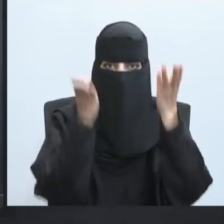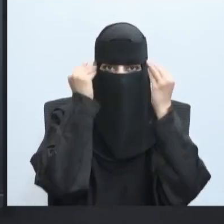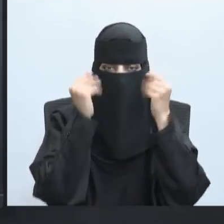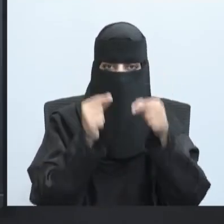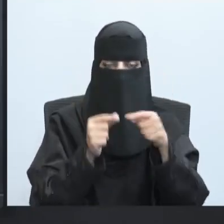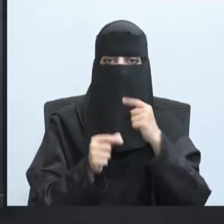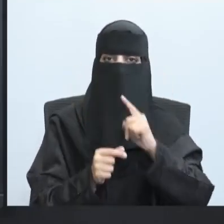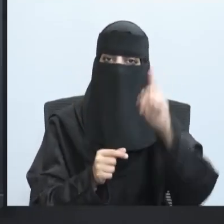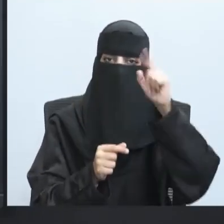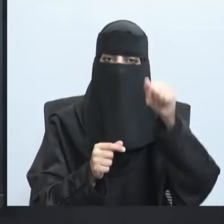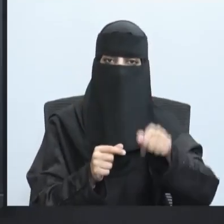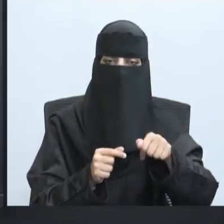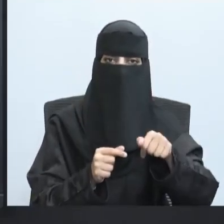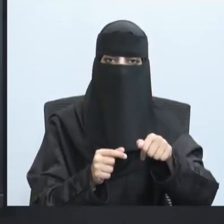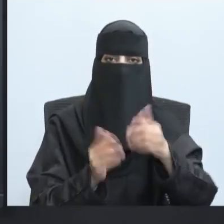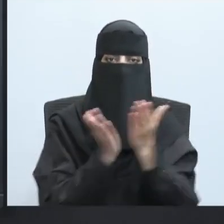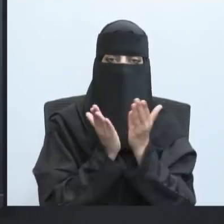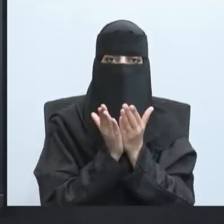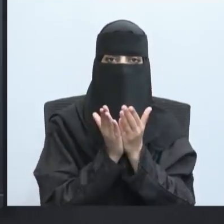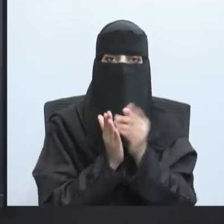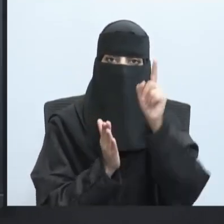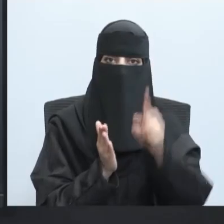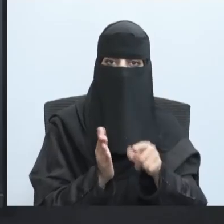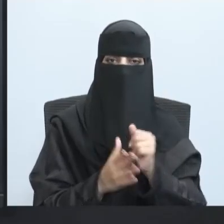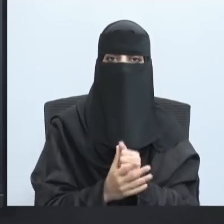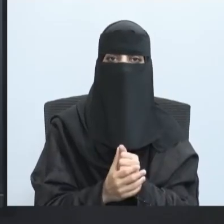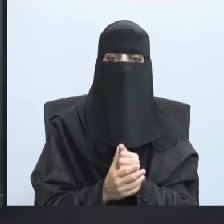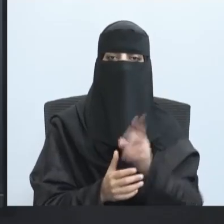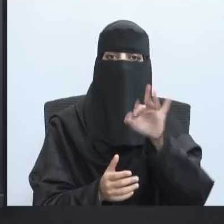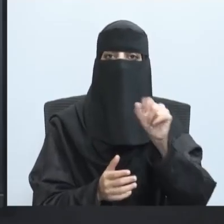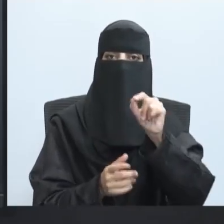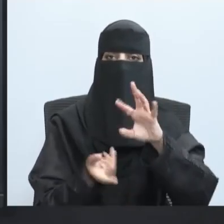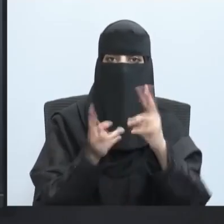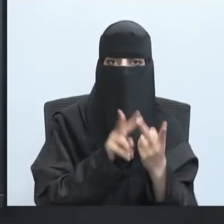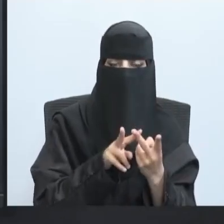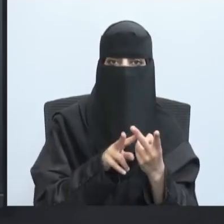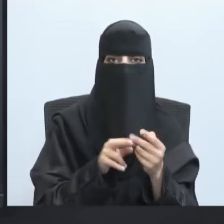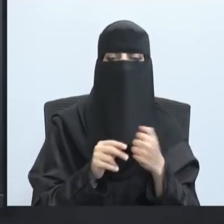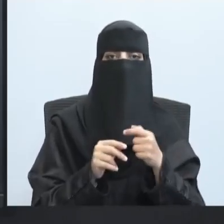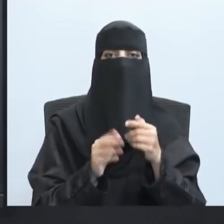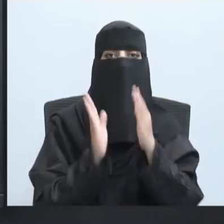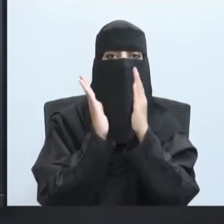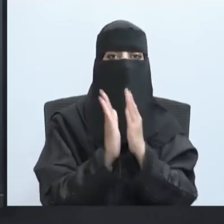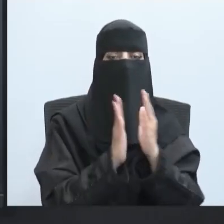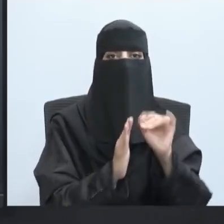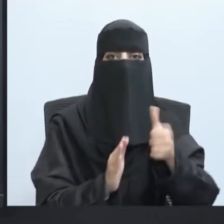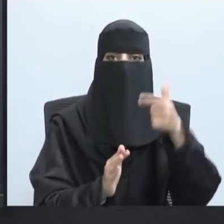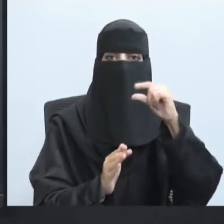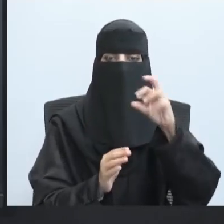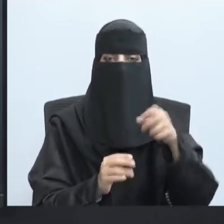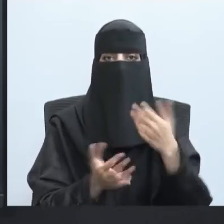عليه باذن الله تعالى في درسنا لهذا اليوم كيف تتغير حاله الماده